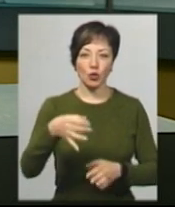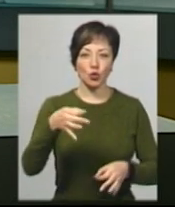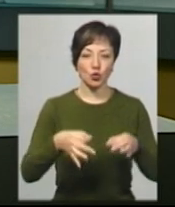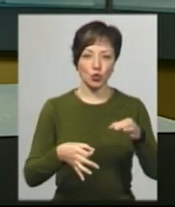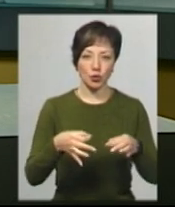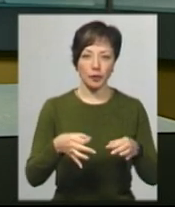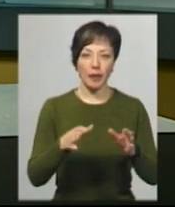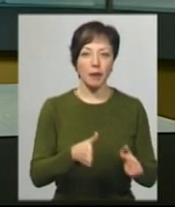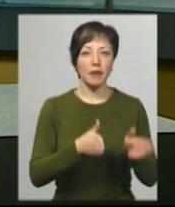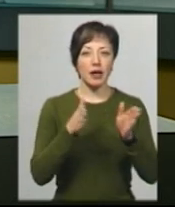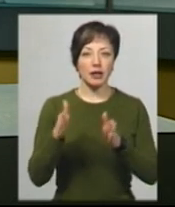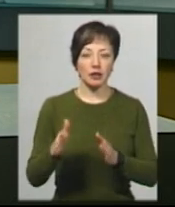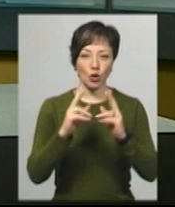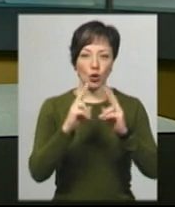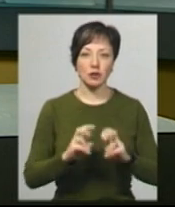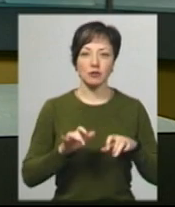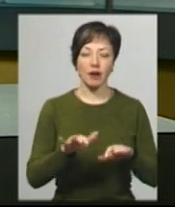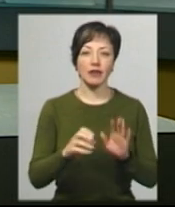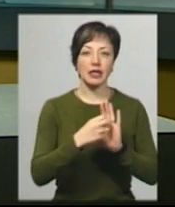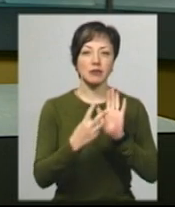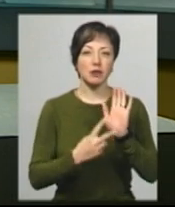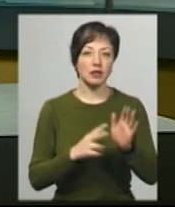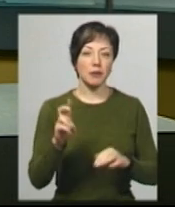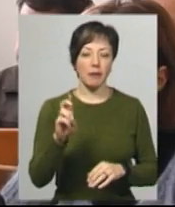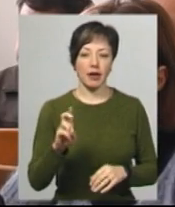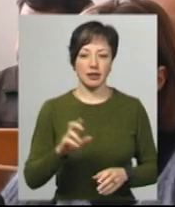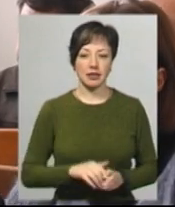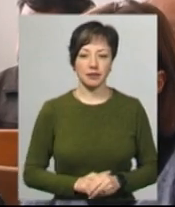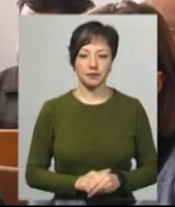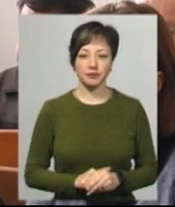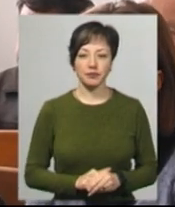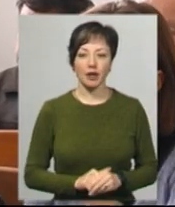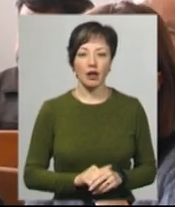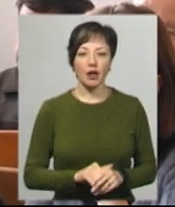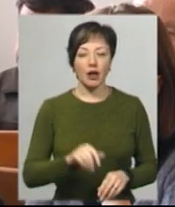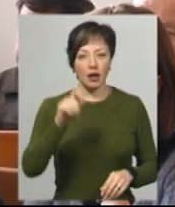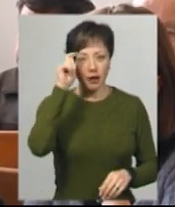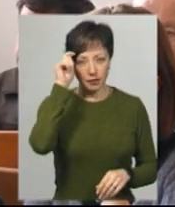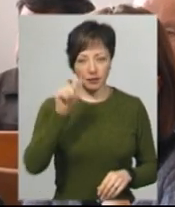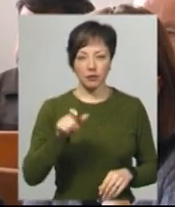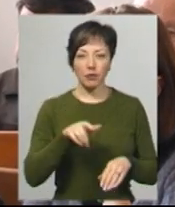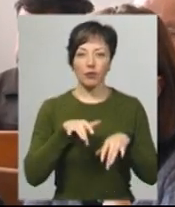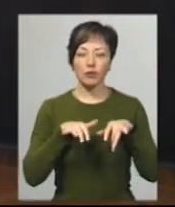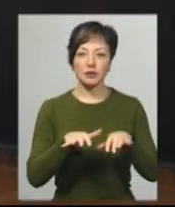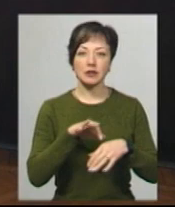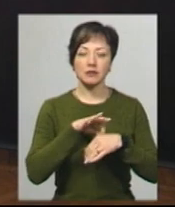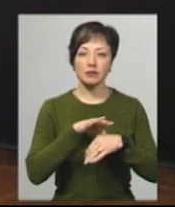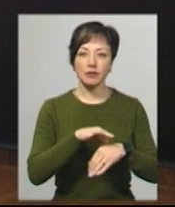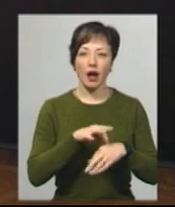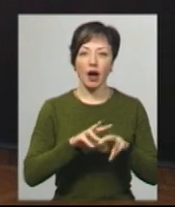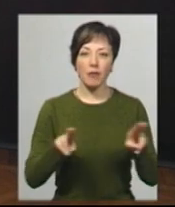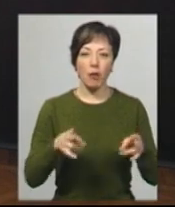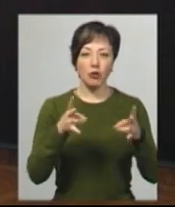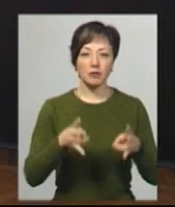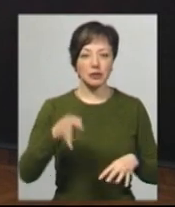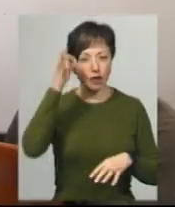Антонюк. Перенесли розгляд справи на 17 березня. Олександр Полудніцин, який проходить у справі як потерпілий, згадує про